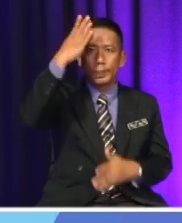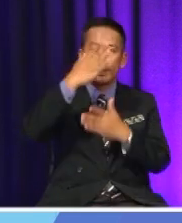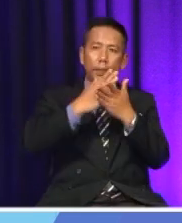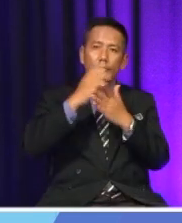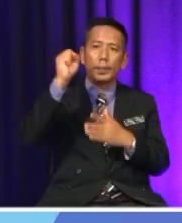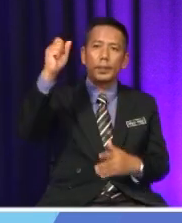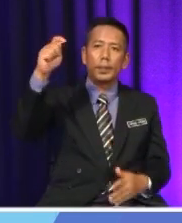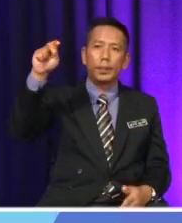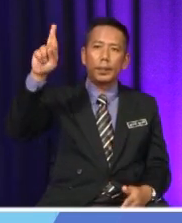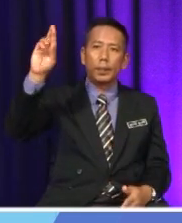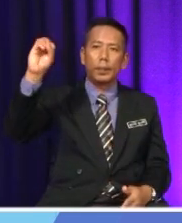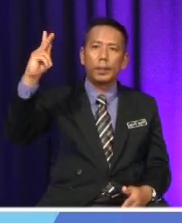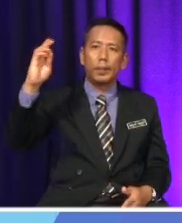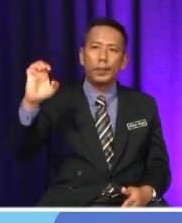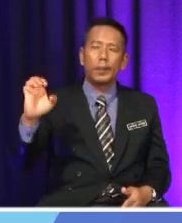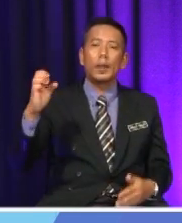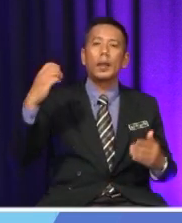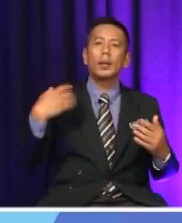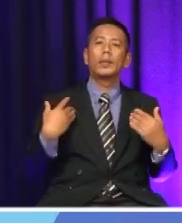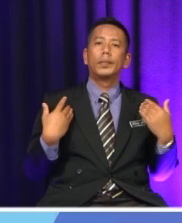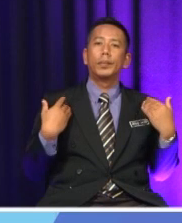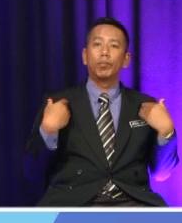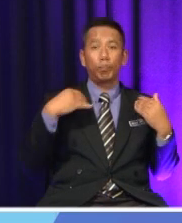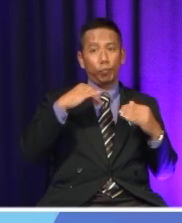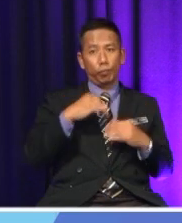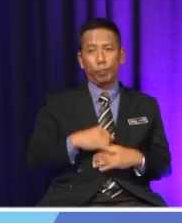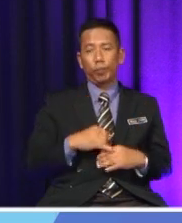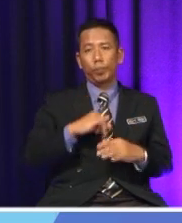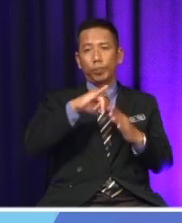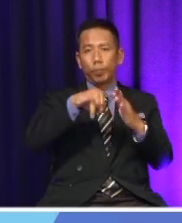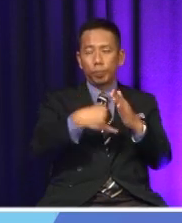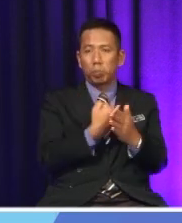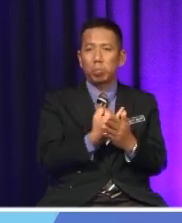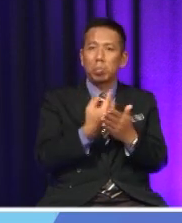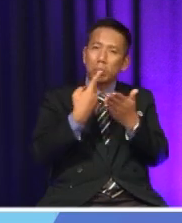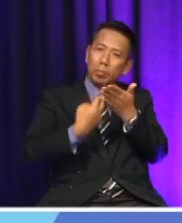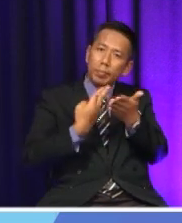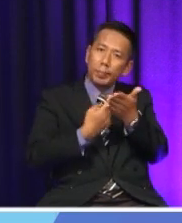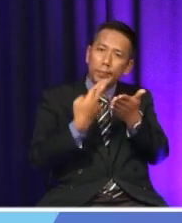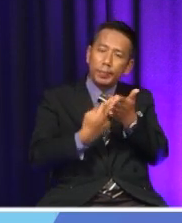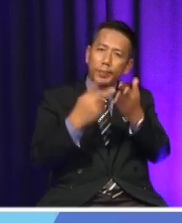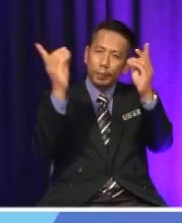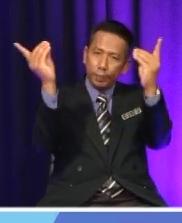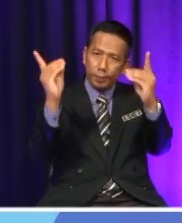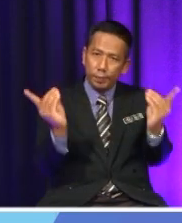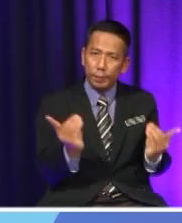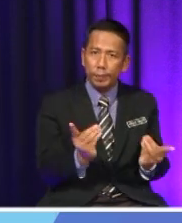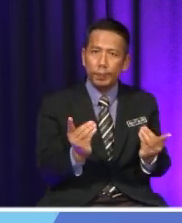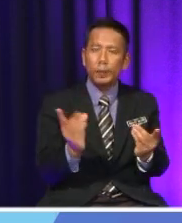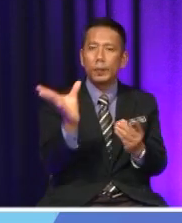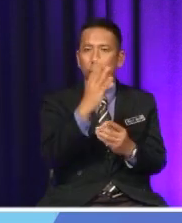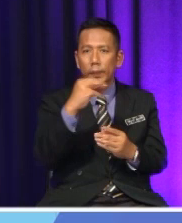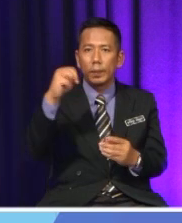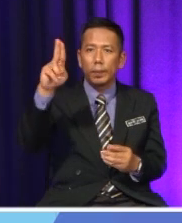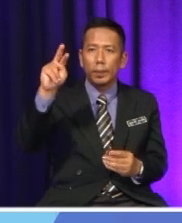kemudian soalnya anda merupakan seorang juru runding nah Adam seorang juru runding dan nutrisi